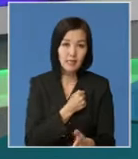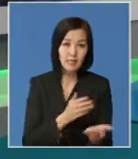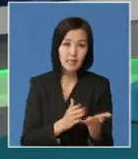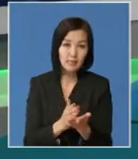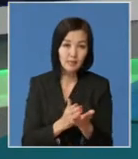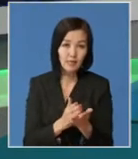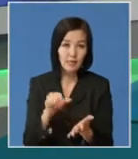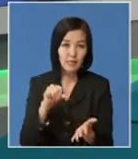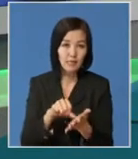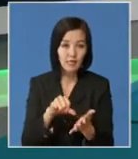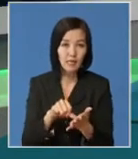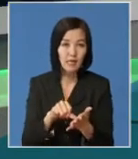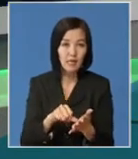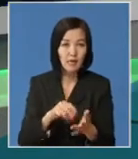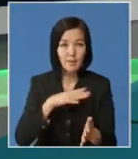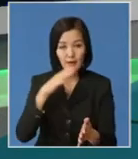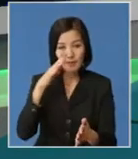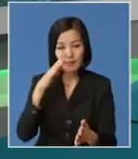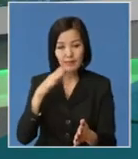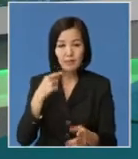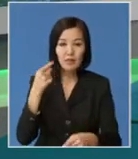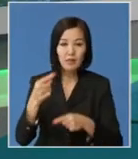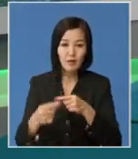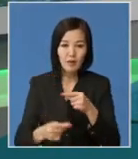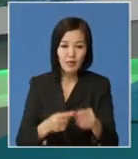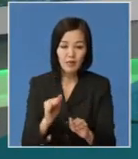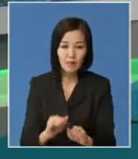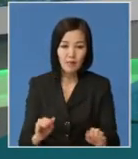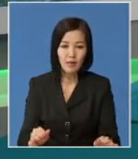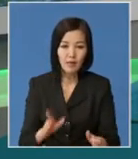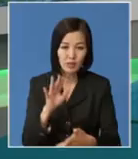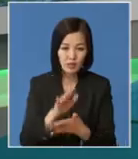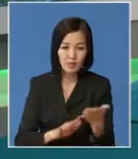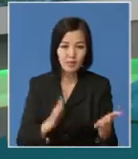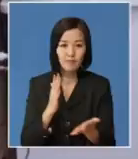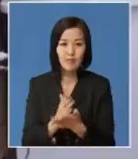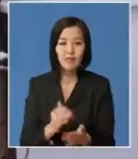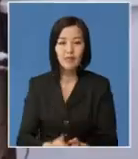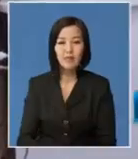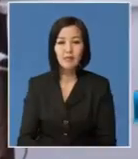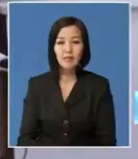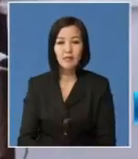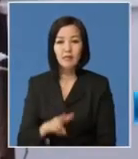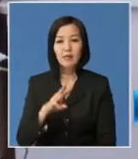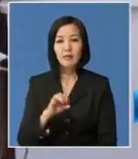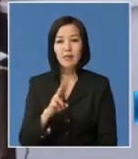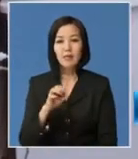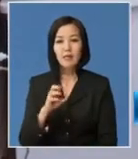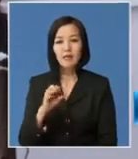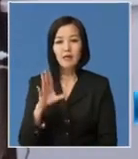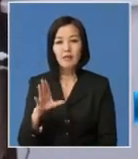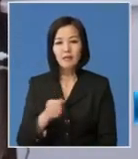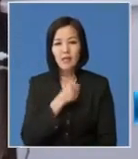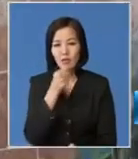етеді. Әкесі салған сары жолды бүгінде балалары мен немерелері жалғастырып келеді. Мекеевтар әулетіндегі жасы